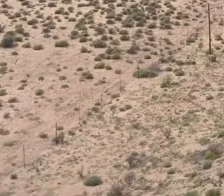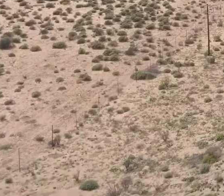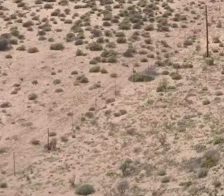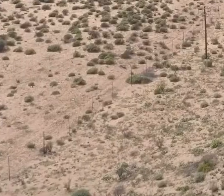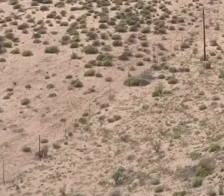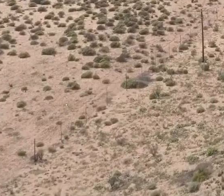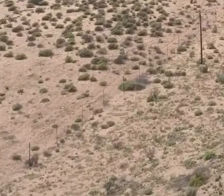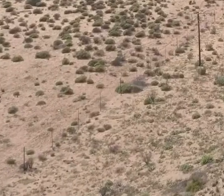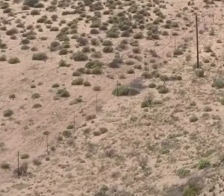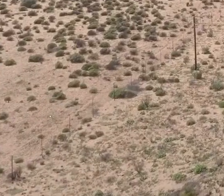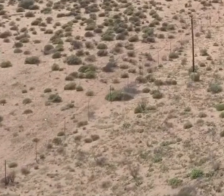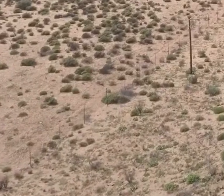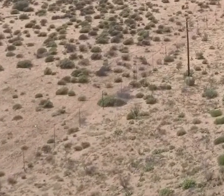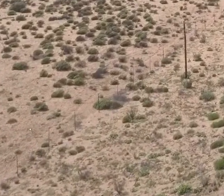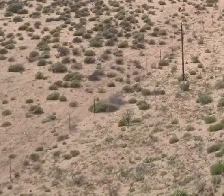is.